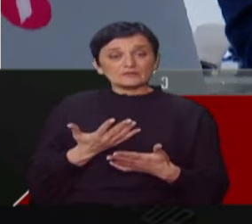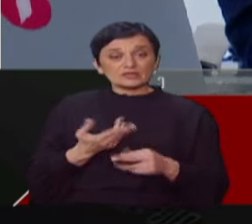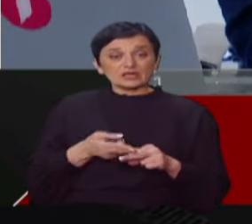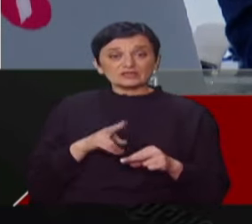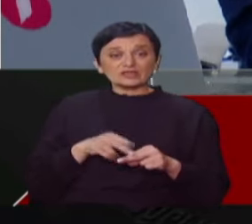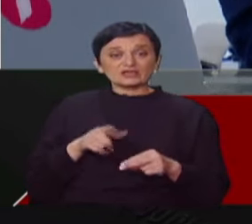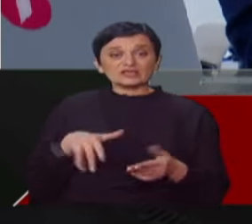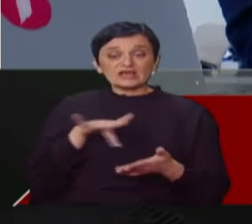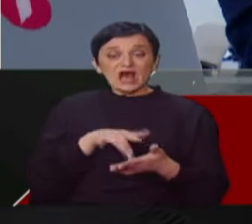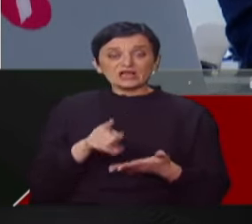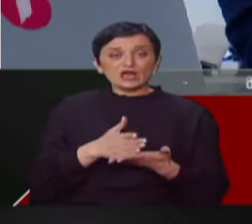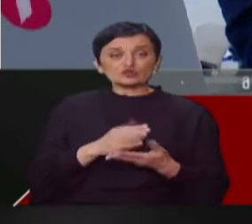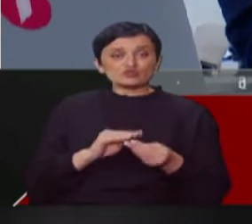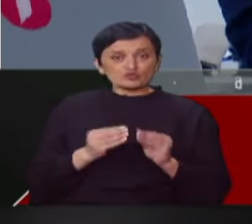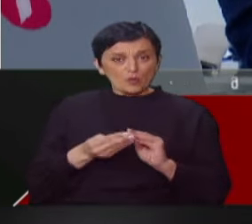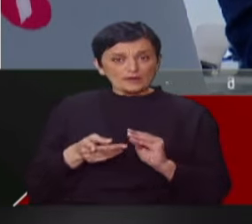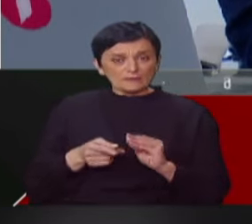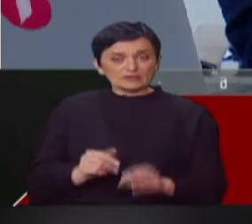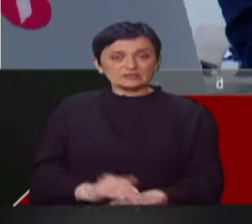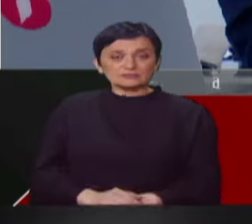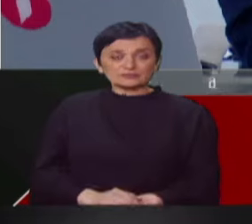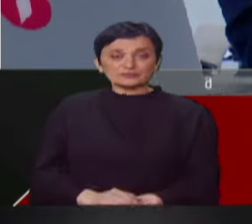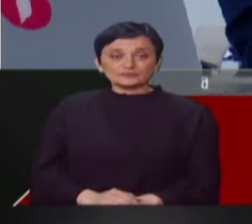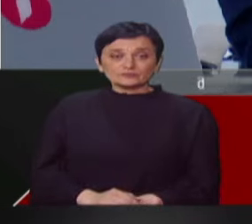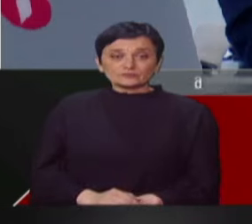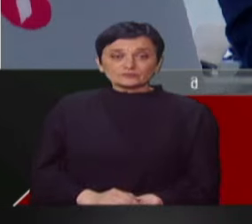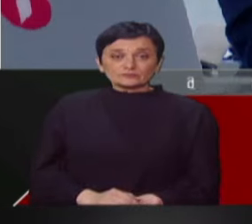ეს ქალაქში არსებულ პრობლემას?